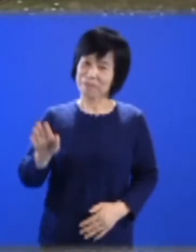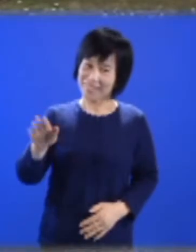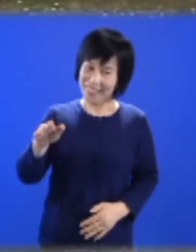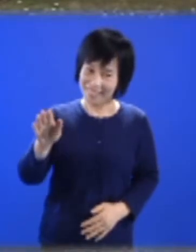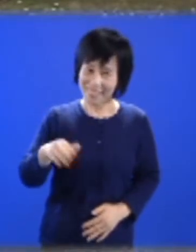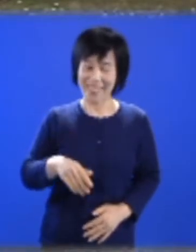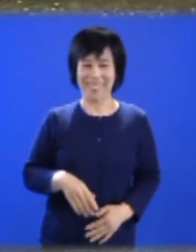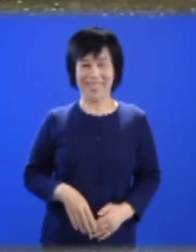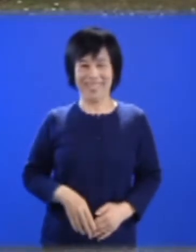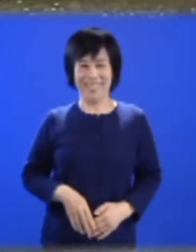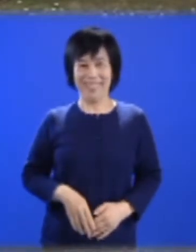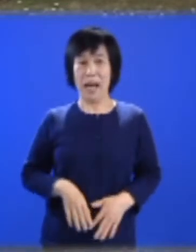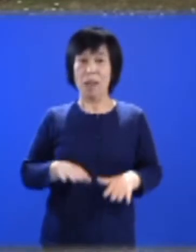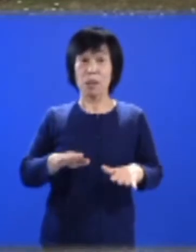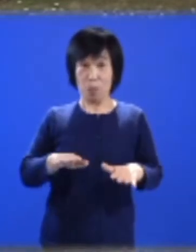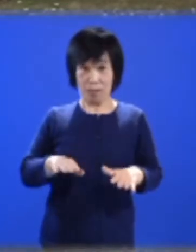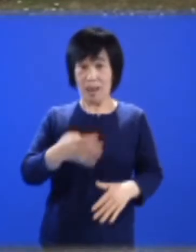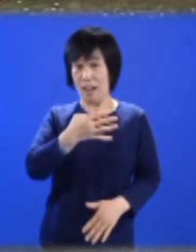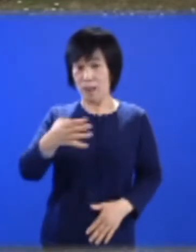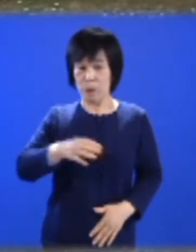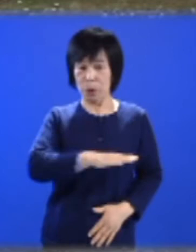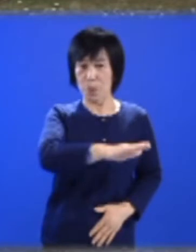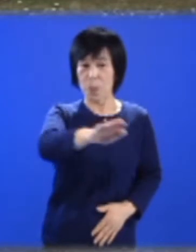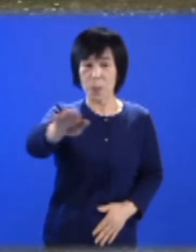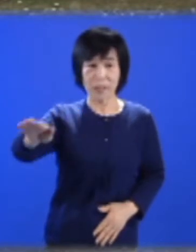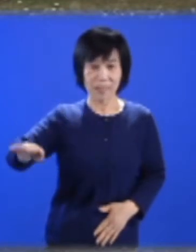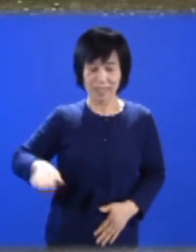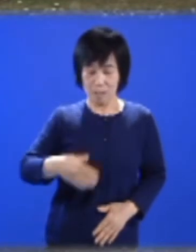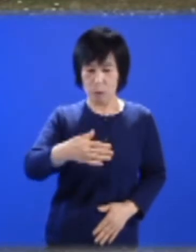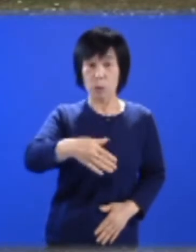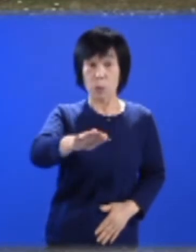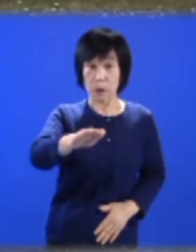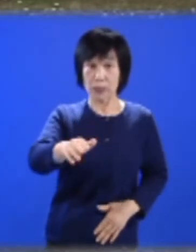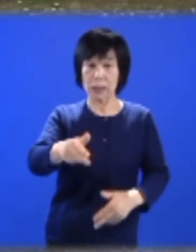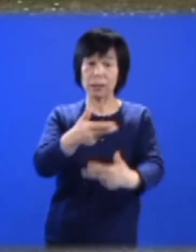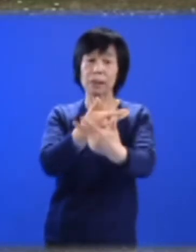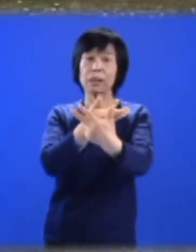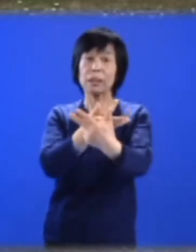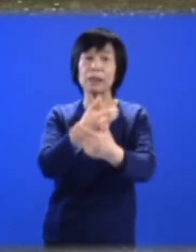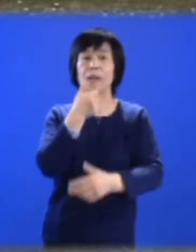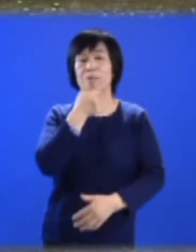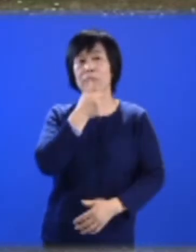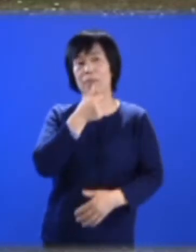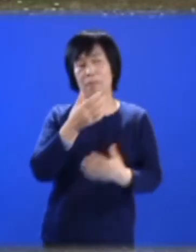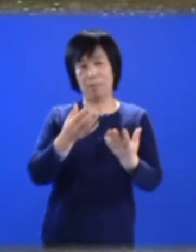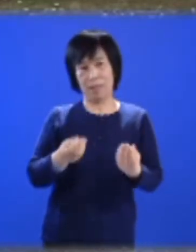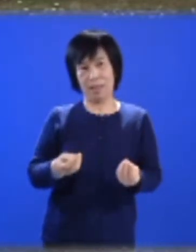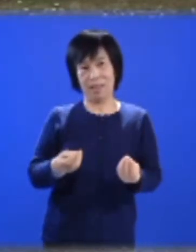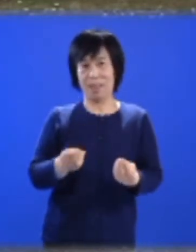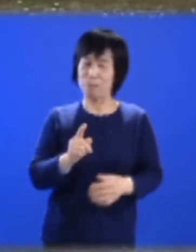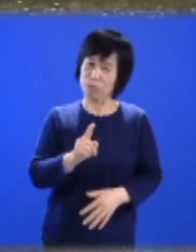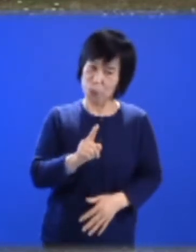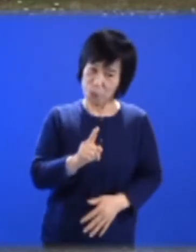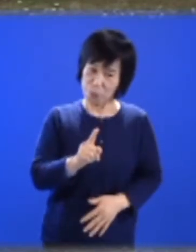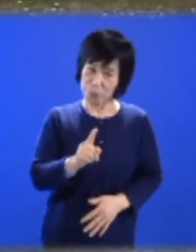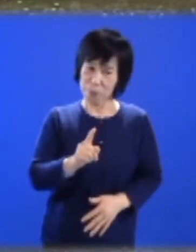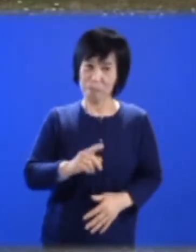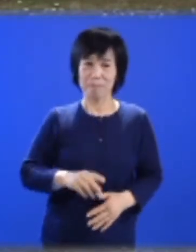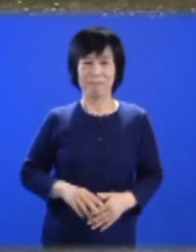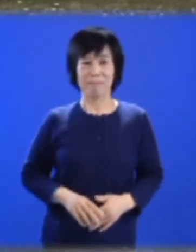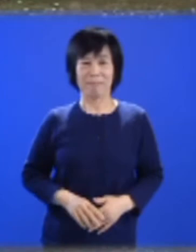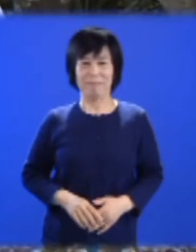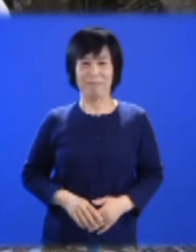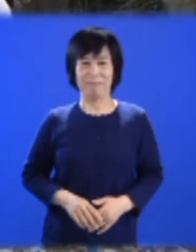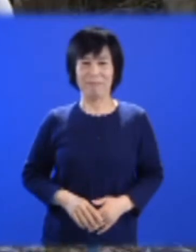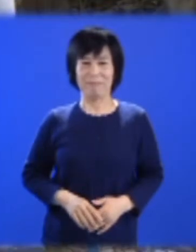小乳道くん、今回は四日市の北の方を中心にお出かけスポットを紹介したんだけど、どうだった？